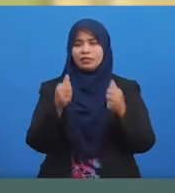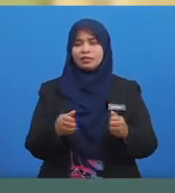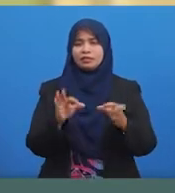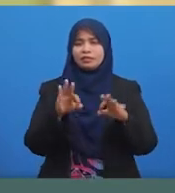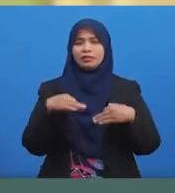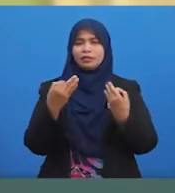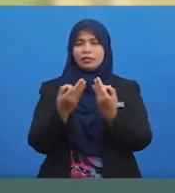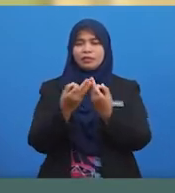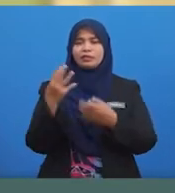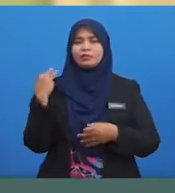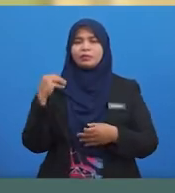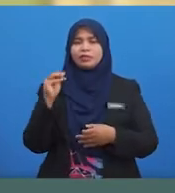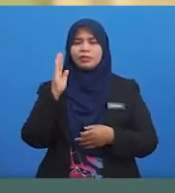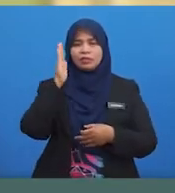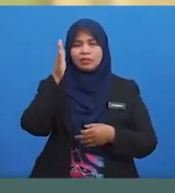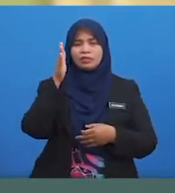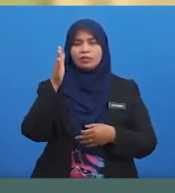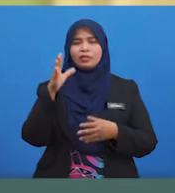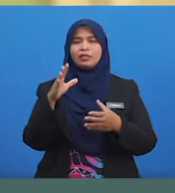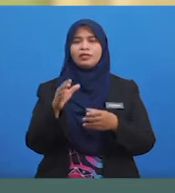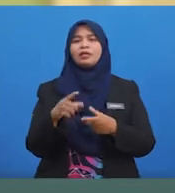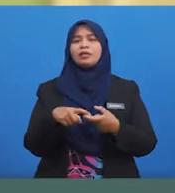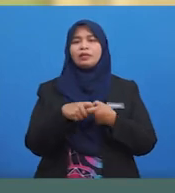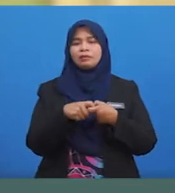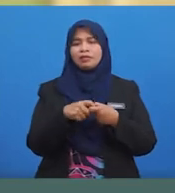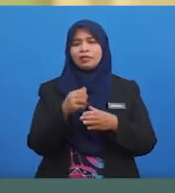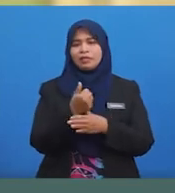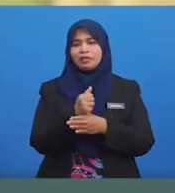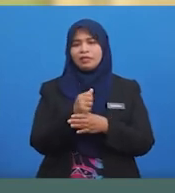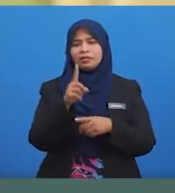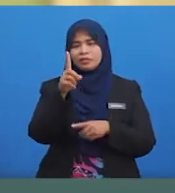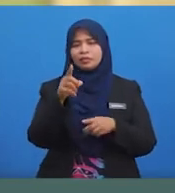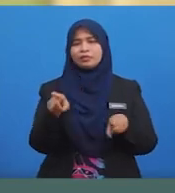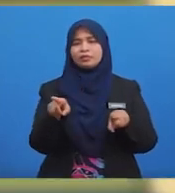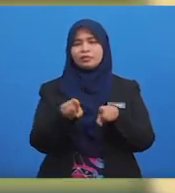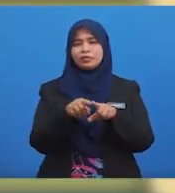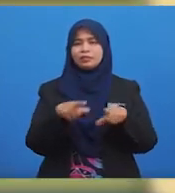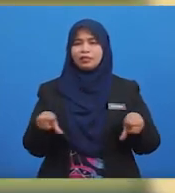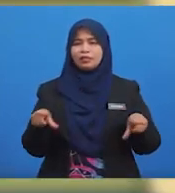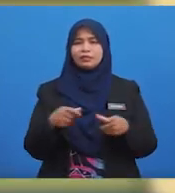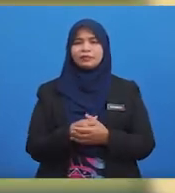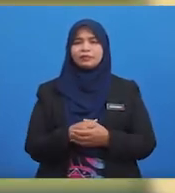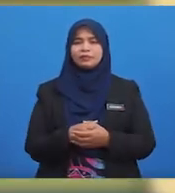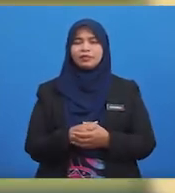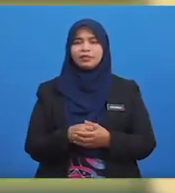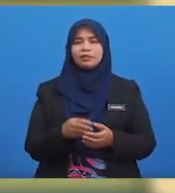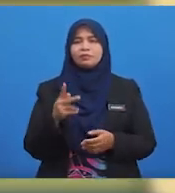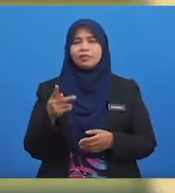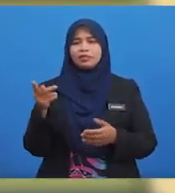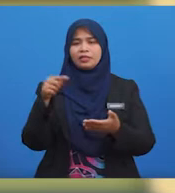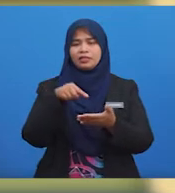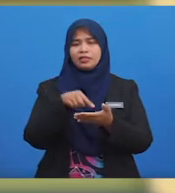mereka akan ngapart Antares satu sama yang lain berkarya ini